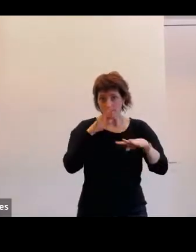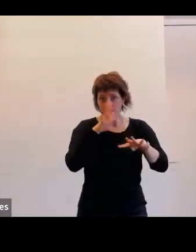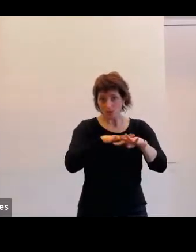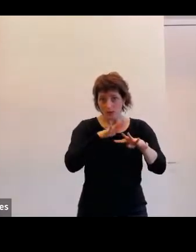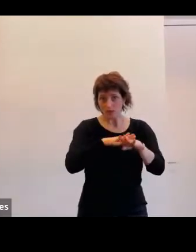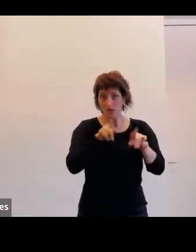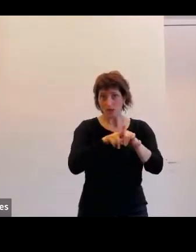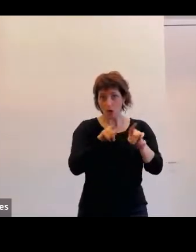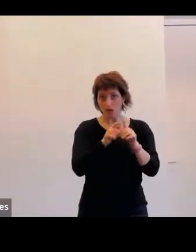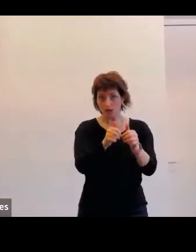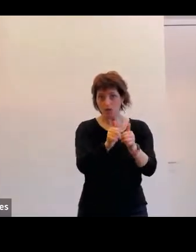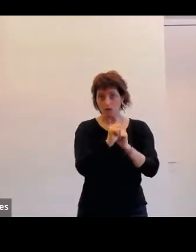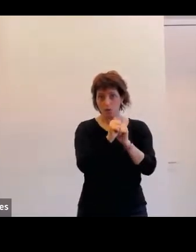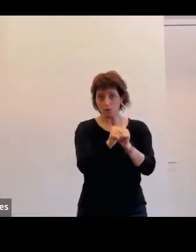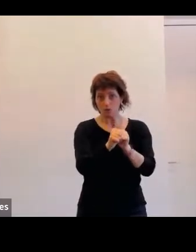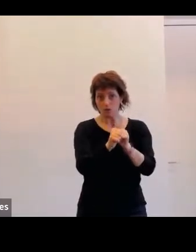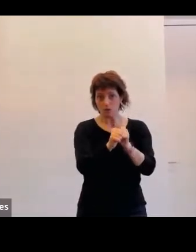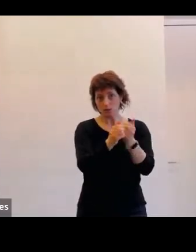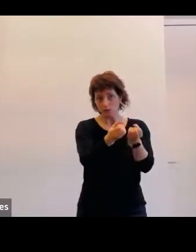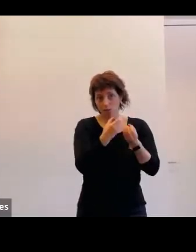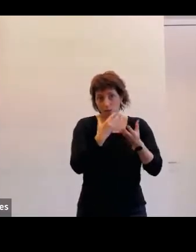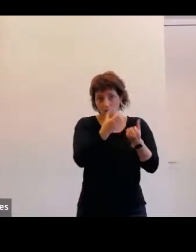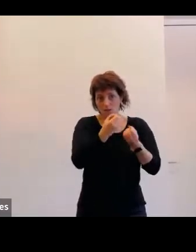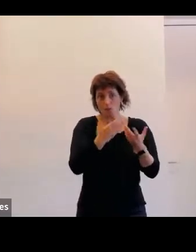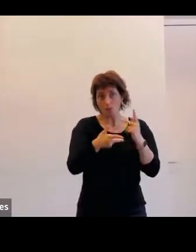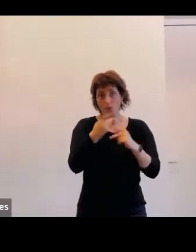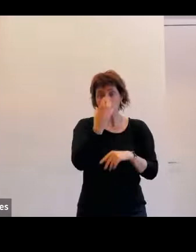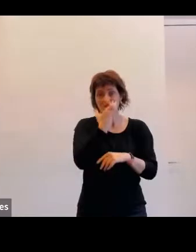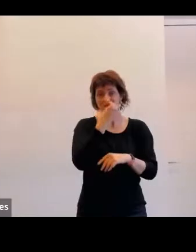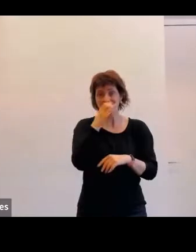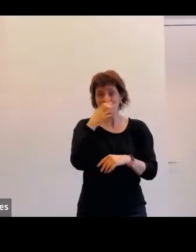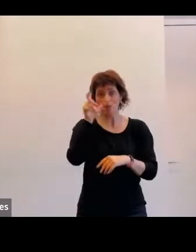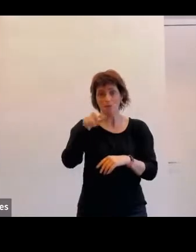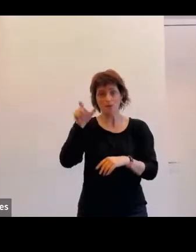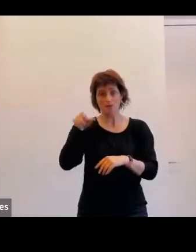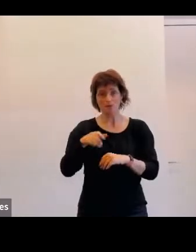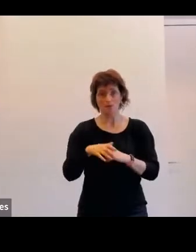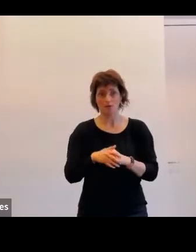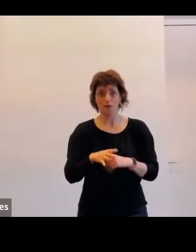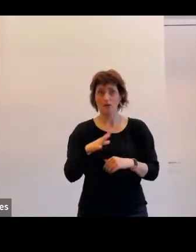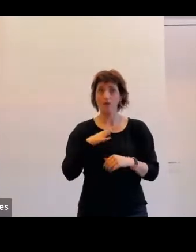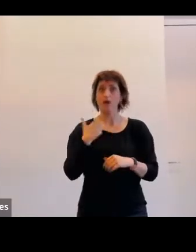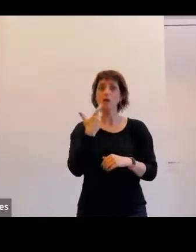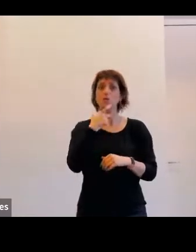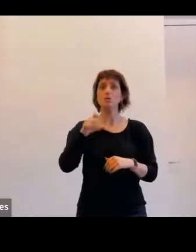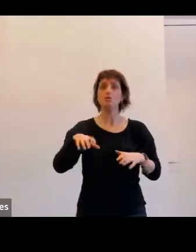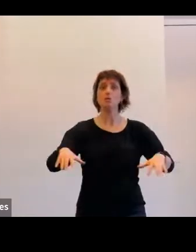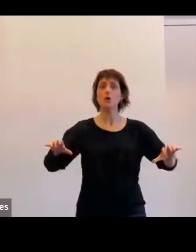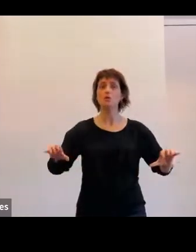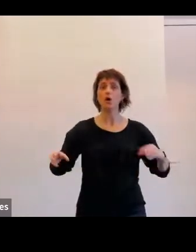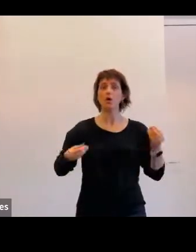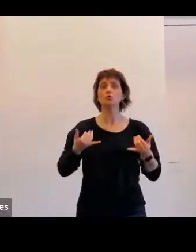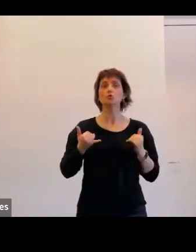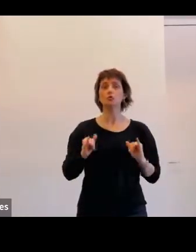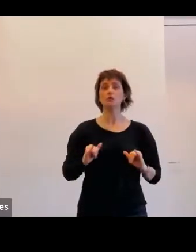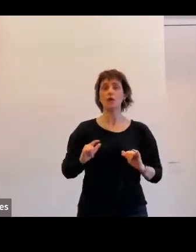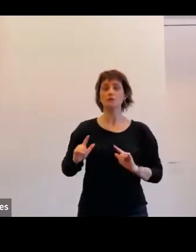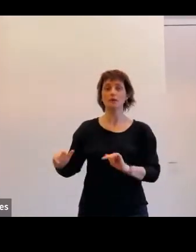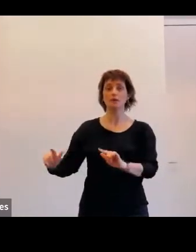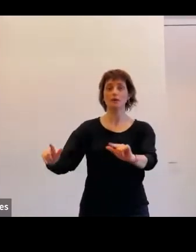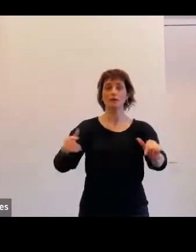de suggestions de plus de 500 seniors. Environ 200 bancs ou chaises ont été installés en voirie dans tous les quartiers de la